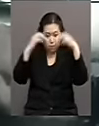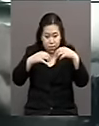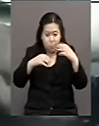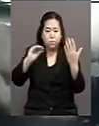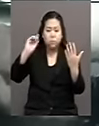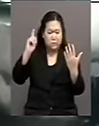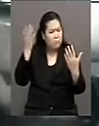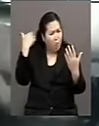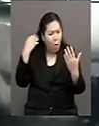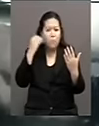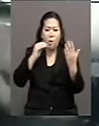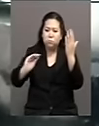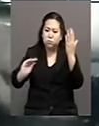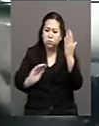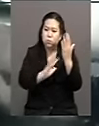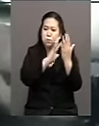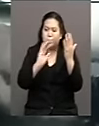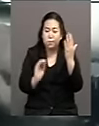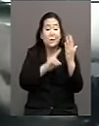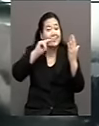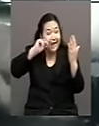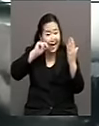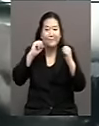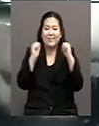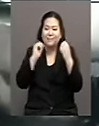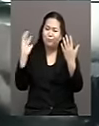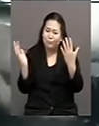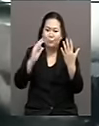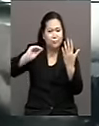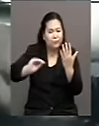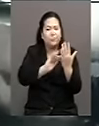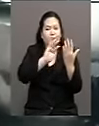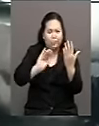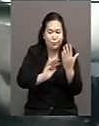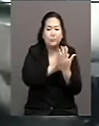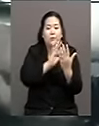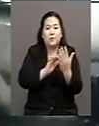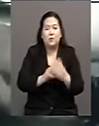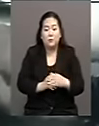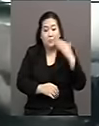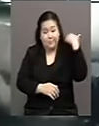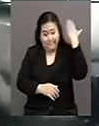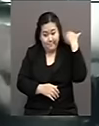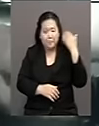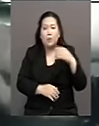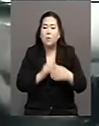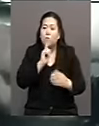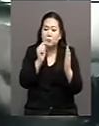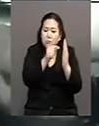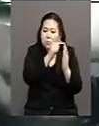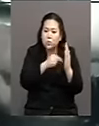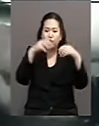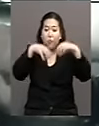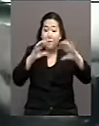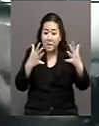ด้านลมตะวนออกที่พัดนำความชื้ และความเย็นเข้มาประกอบกับในชวทผ่านมาหากฝนใพืนที่ใด ไม่ได้ตก